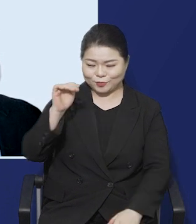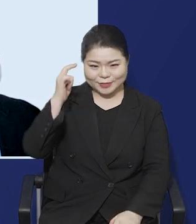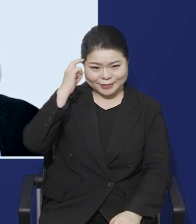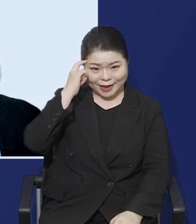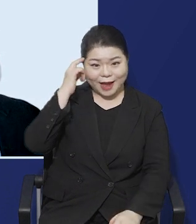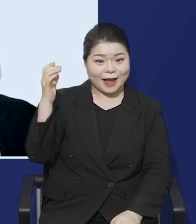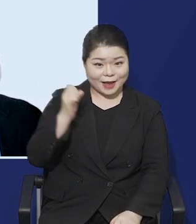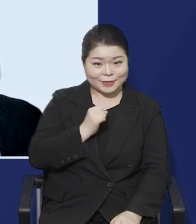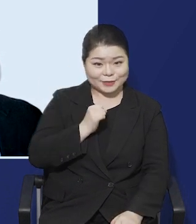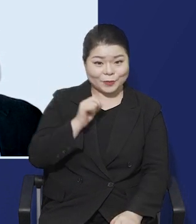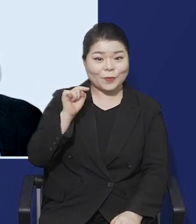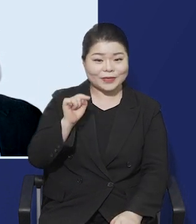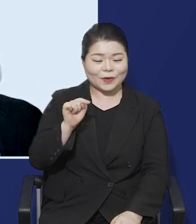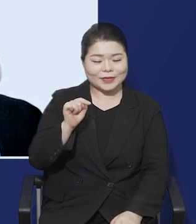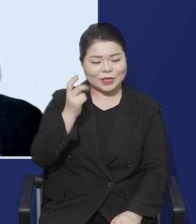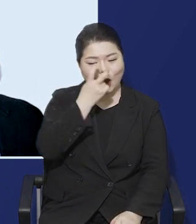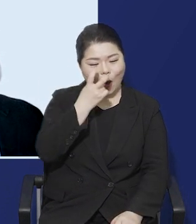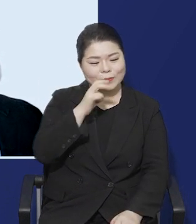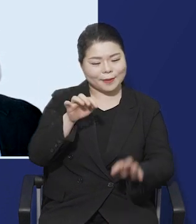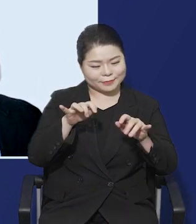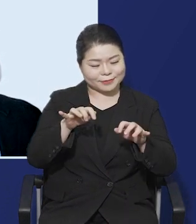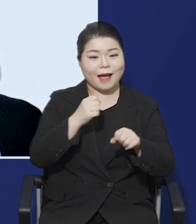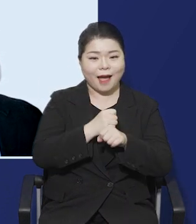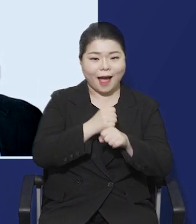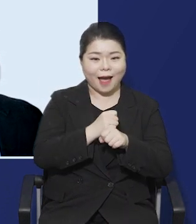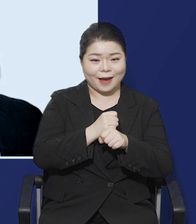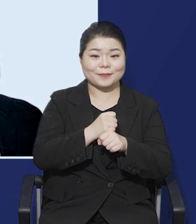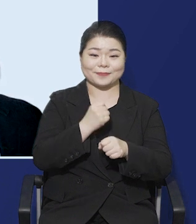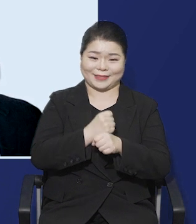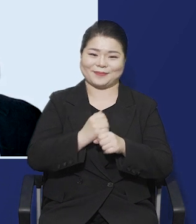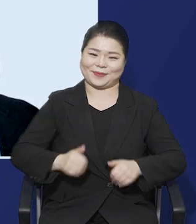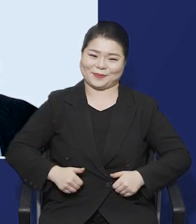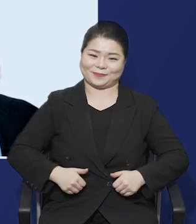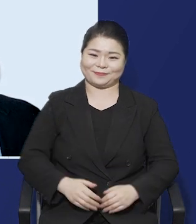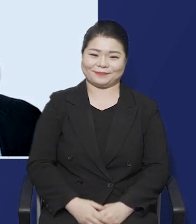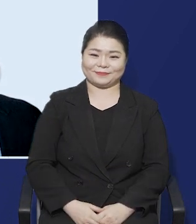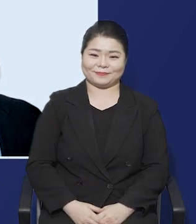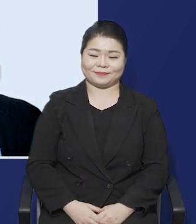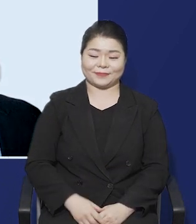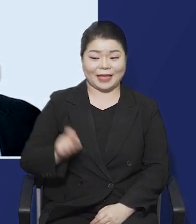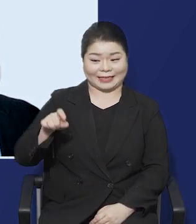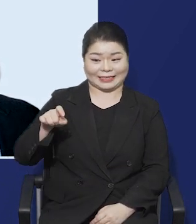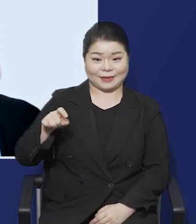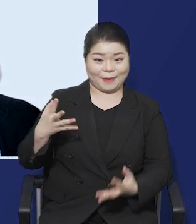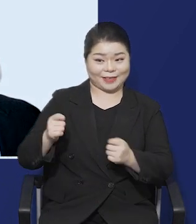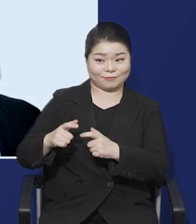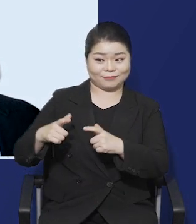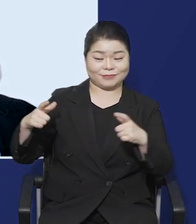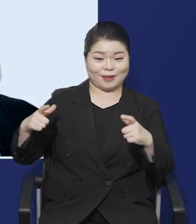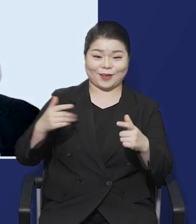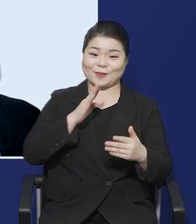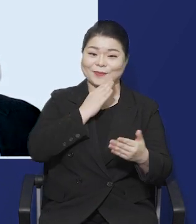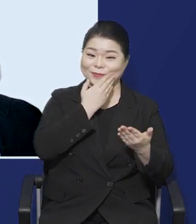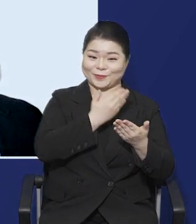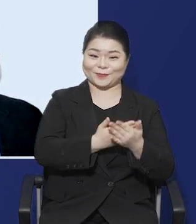이러한 검색 엔진 최적화를 시행을 해야 됩니다. 그래서 클릭수를 높이는 게 가장 관건이라고